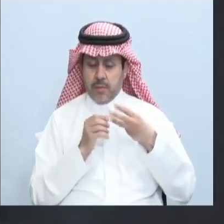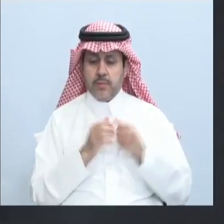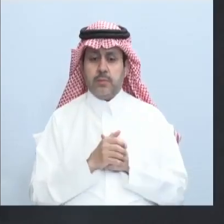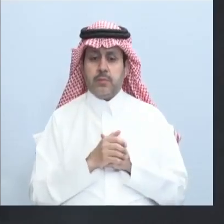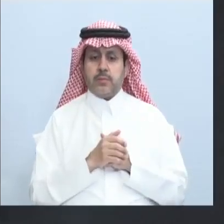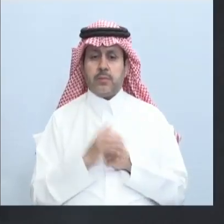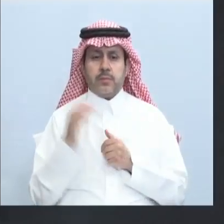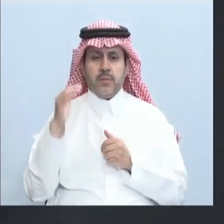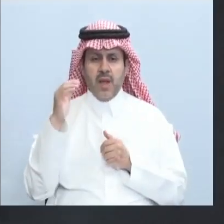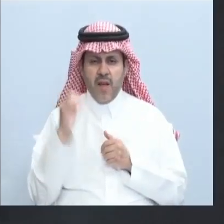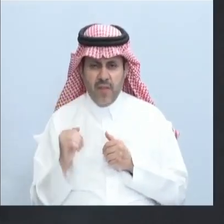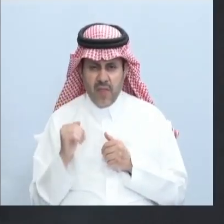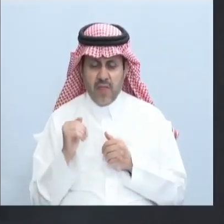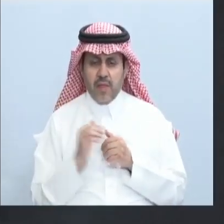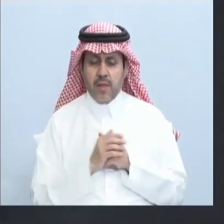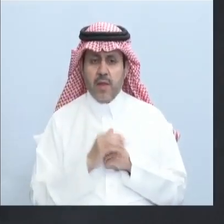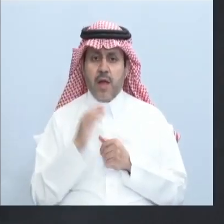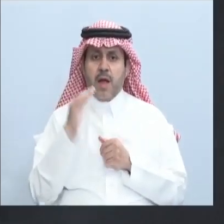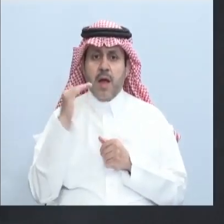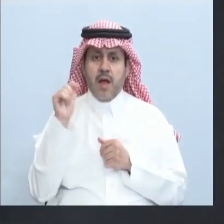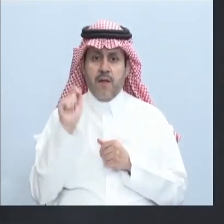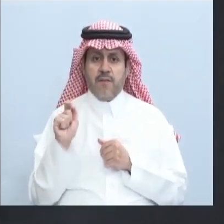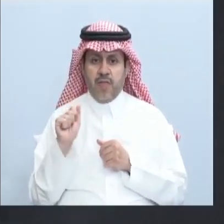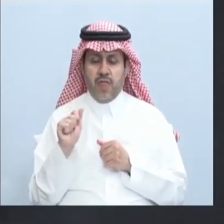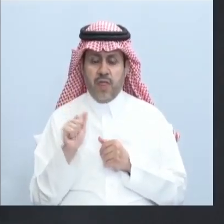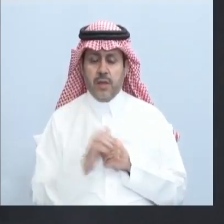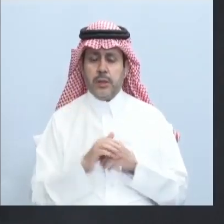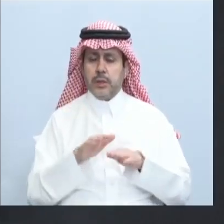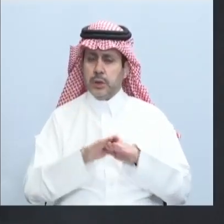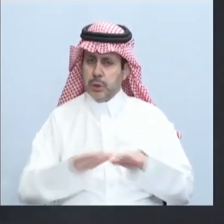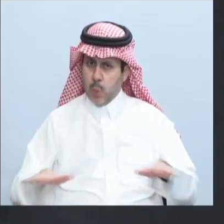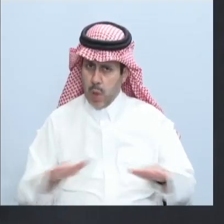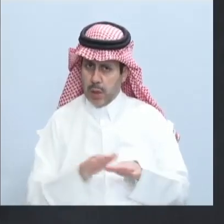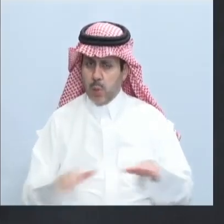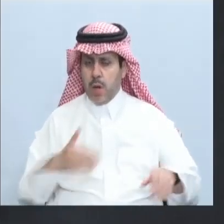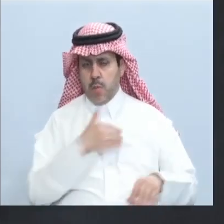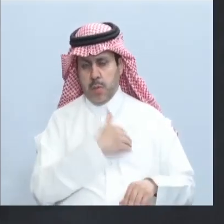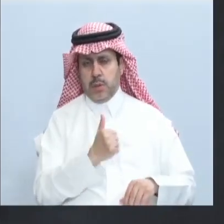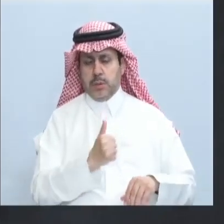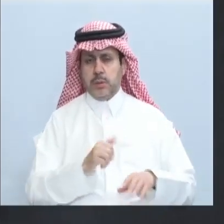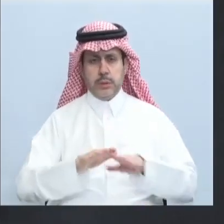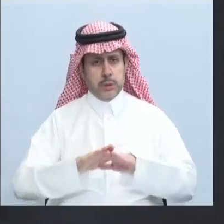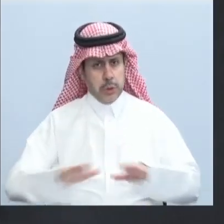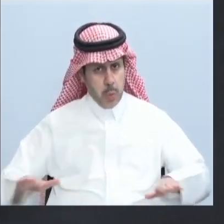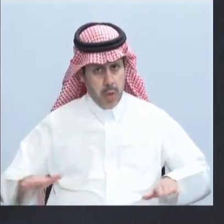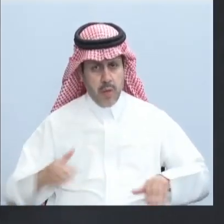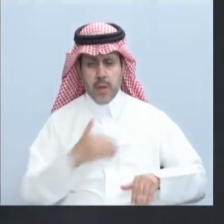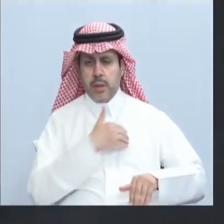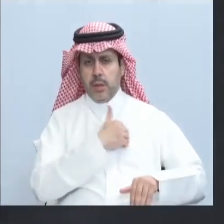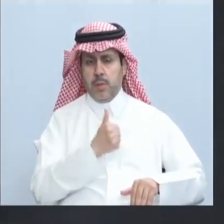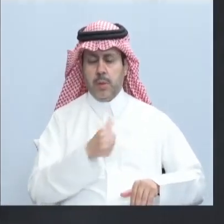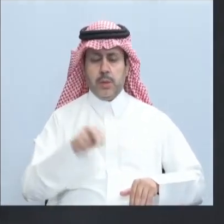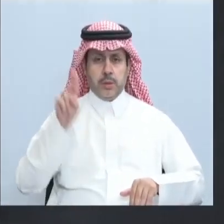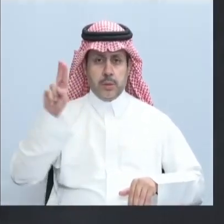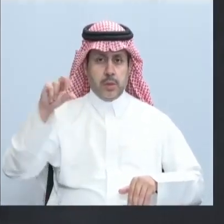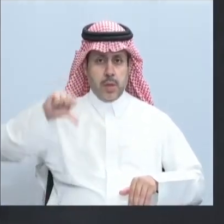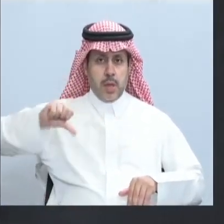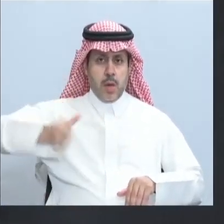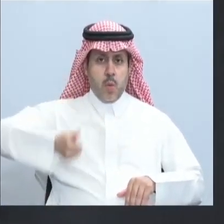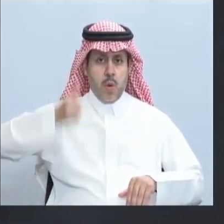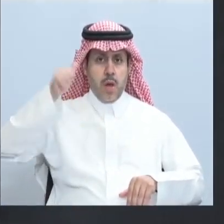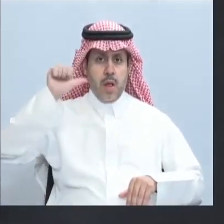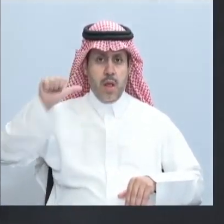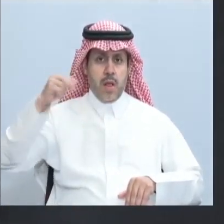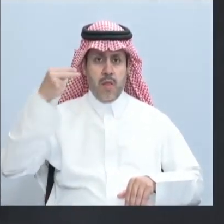للمؤمنين ما المراد اخفظ جناحك اي تواضع للمؤمنين هذه من الاخلاق الحميده تواضع